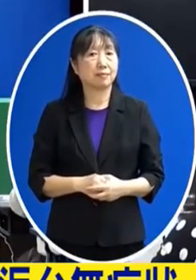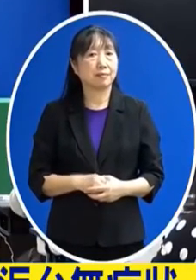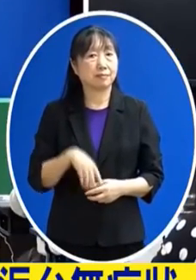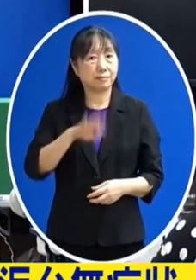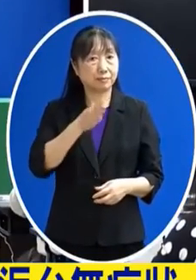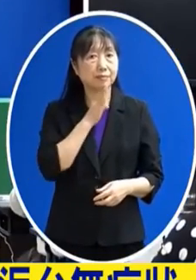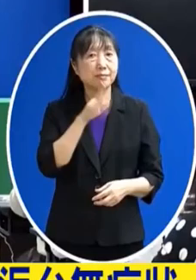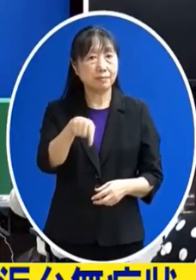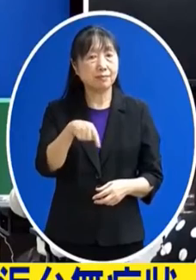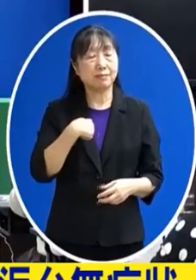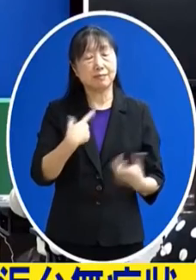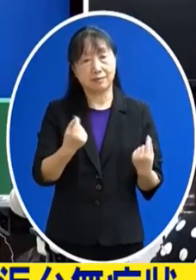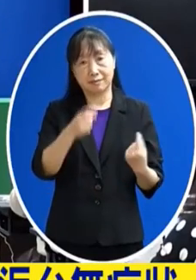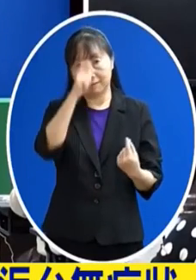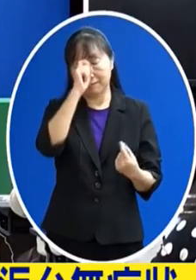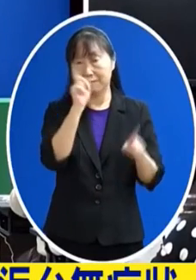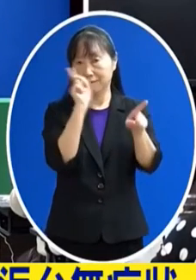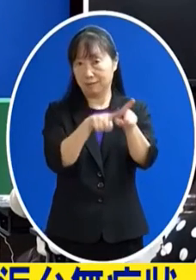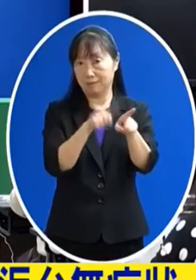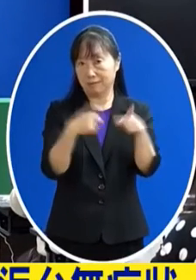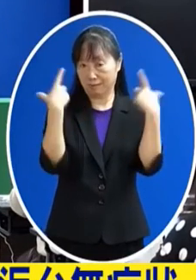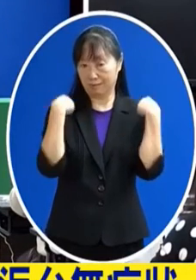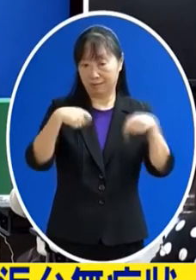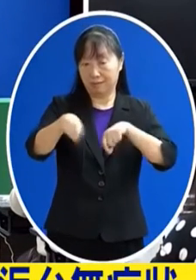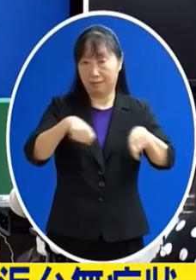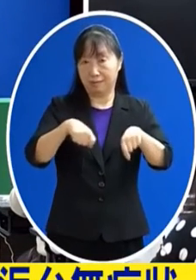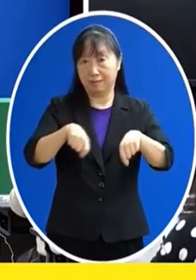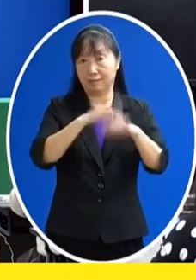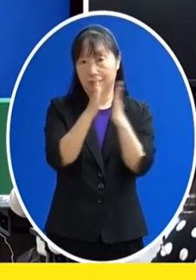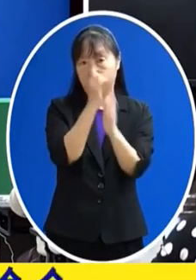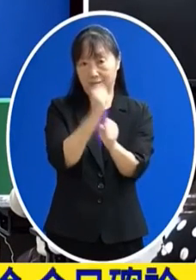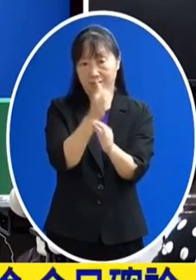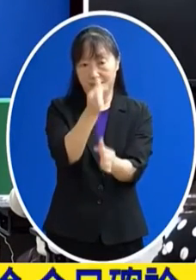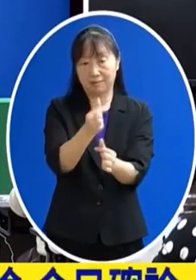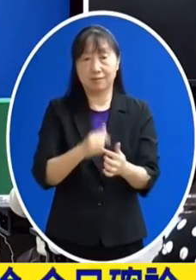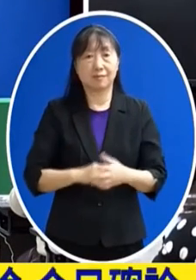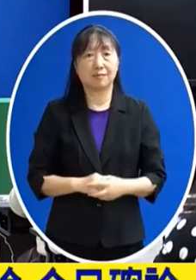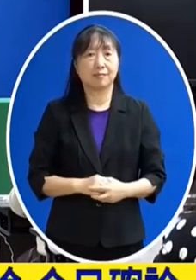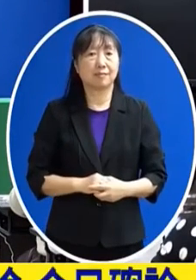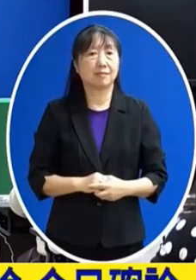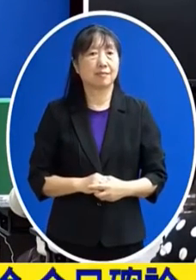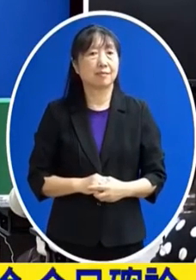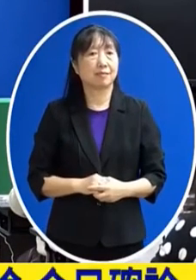但我们还是期待能够照着原来的计划收案能够完全了哈。